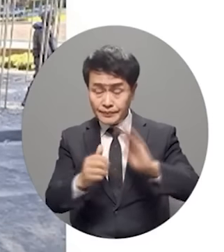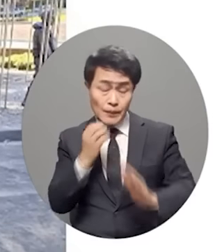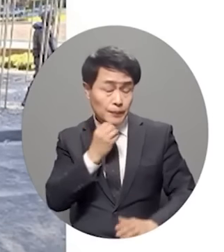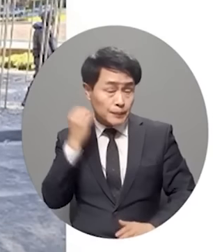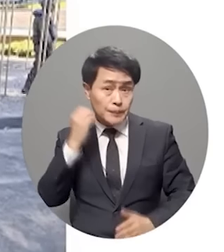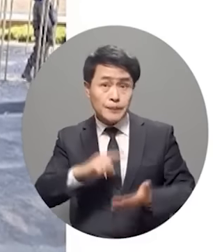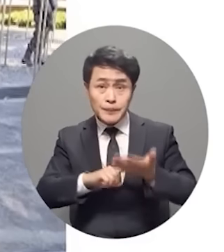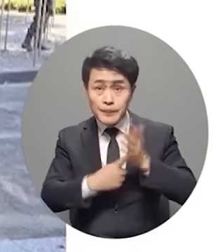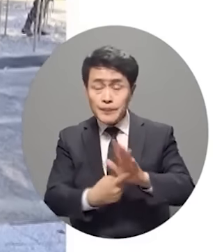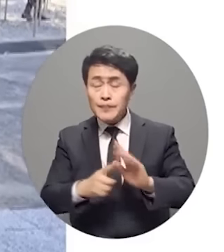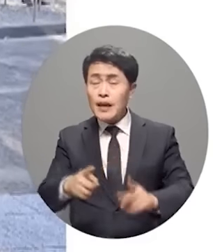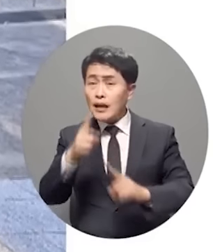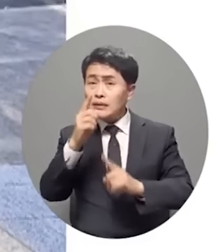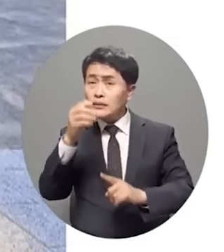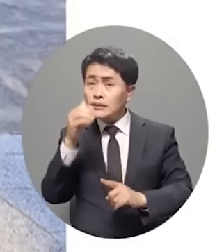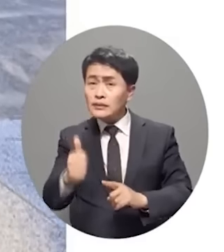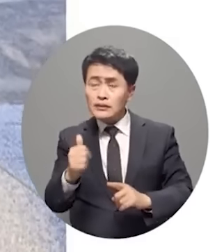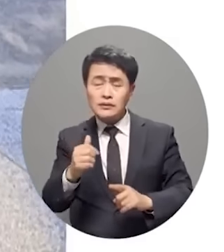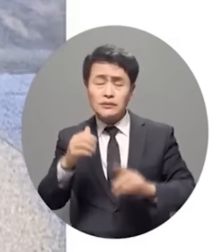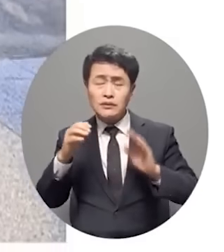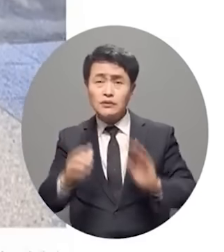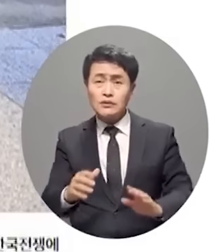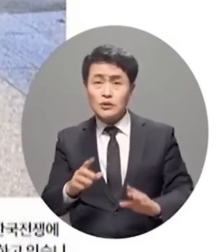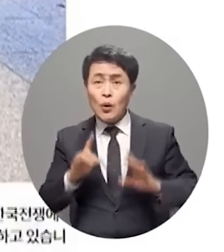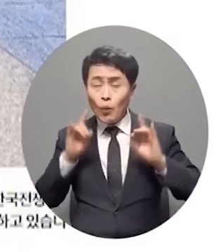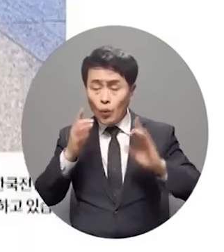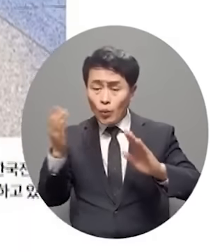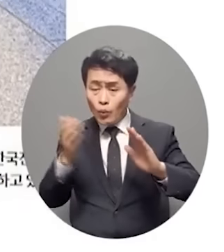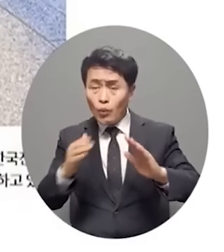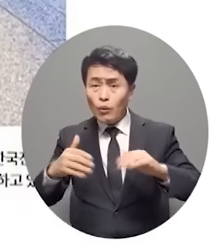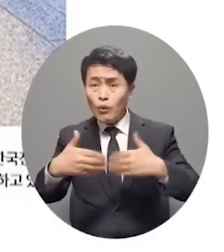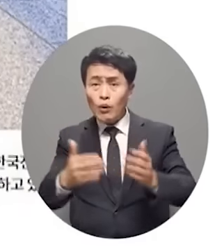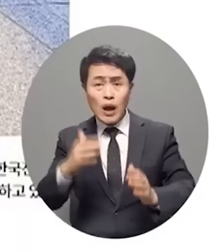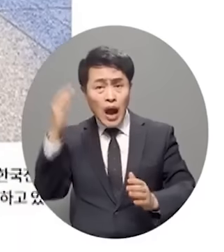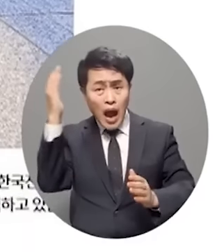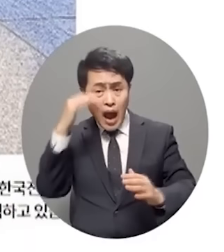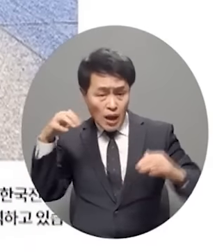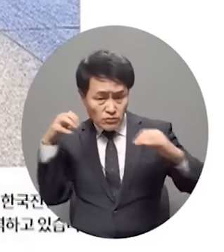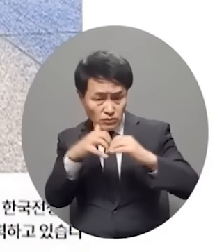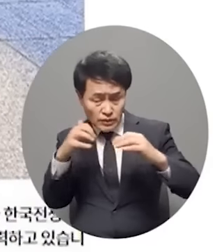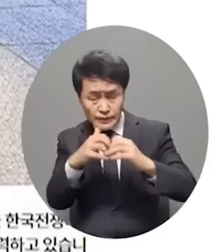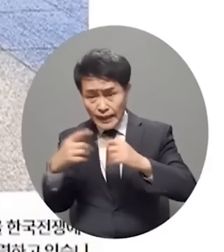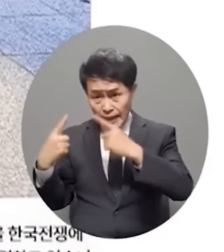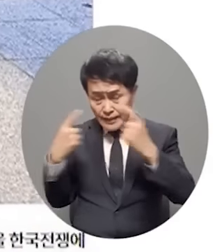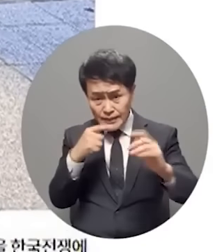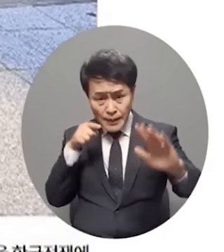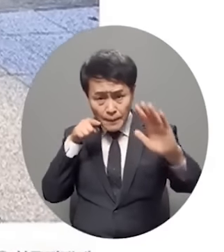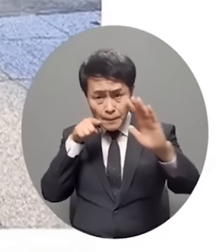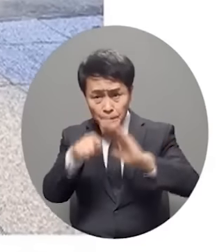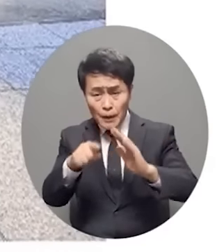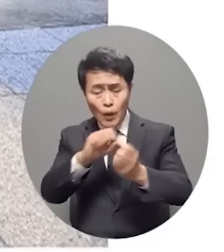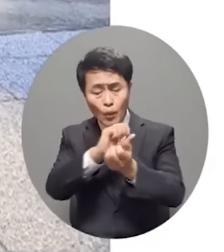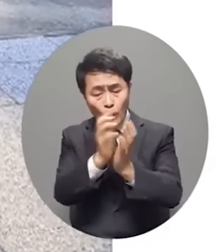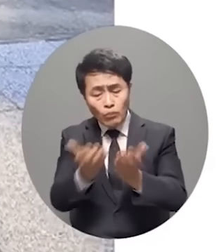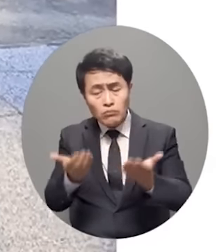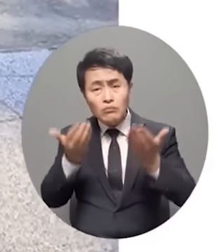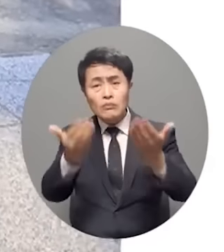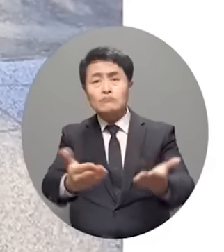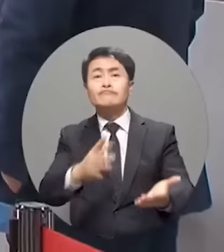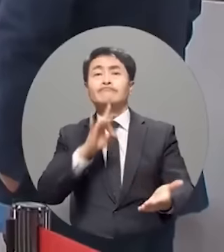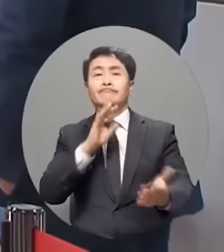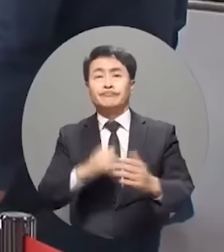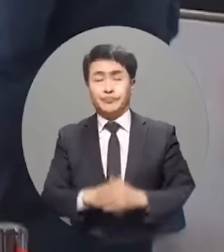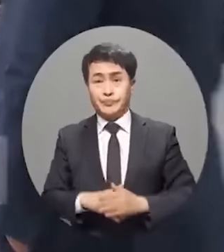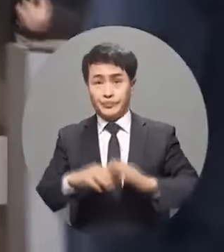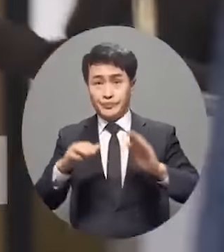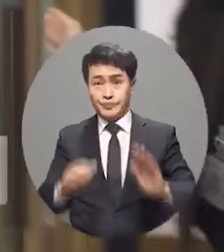면 이대사가 호주에서 수행한 공식일정은 한국전 참전기념비를 방문해화한 것뿐입니다